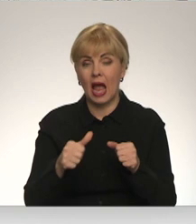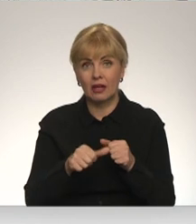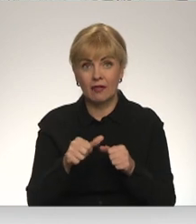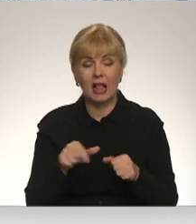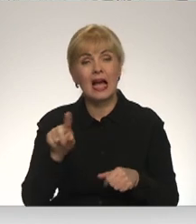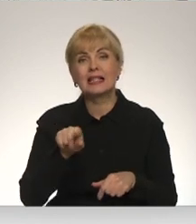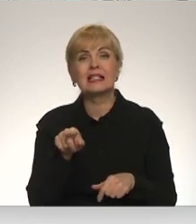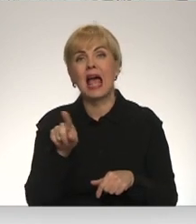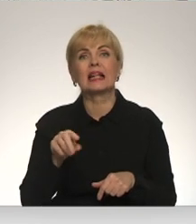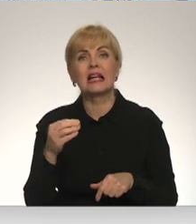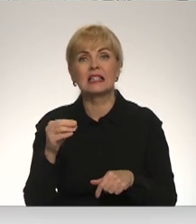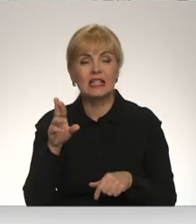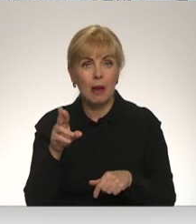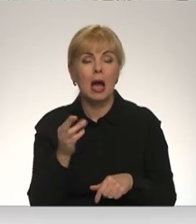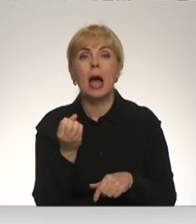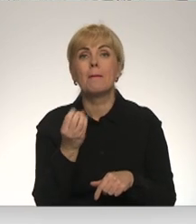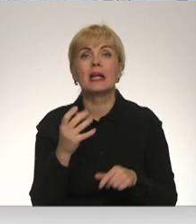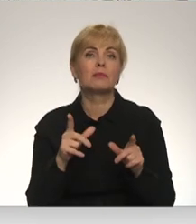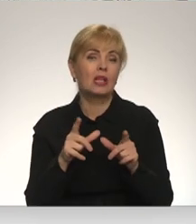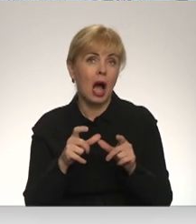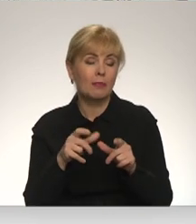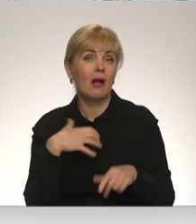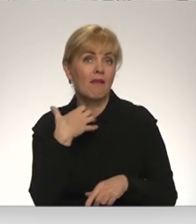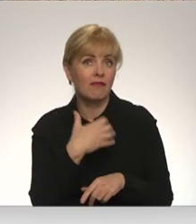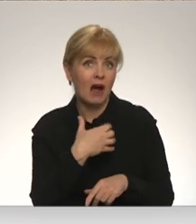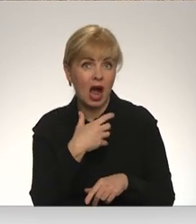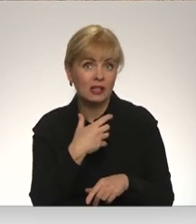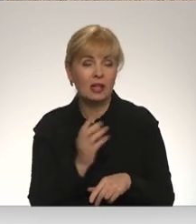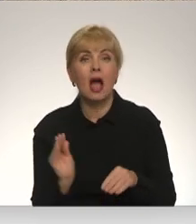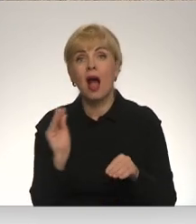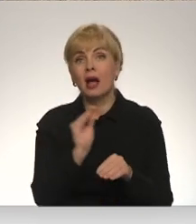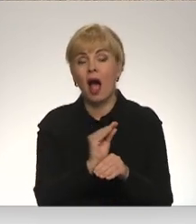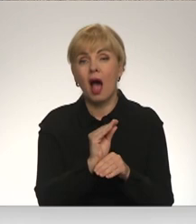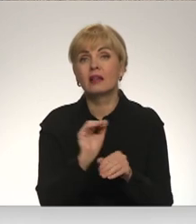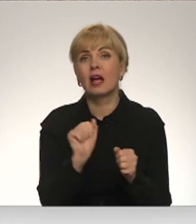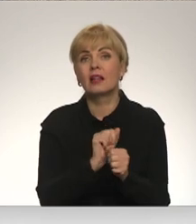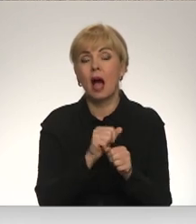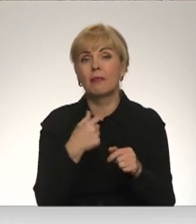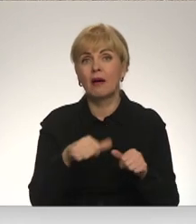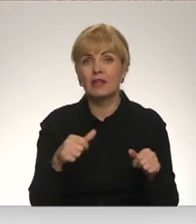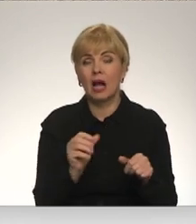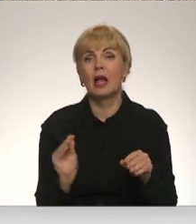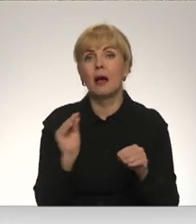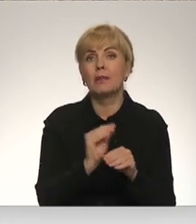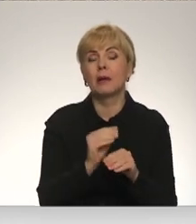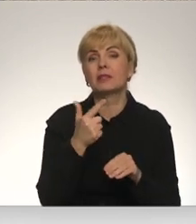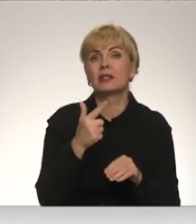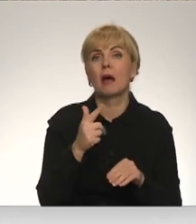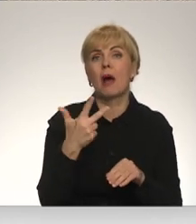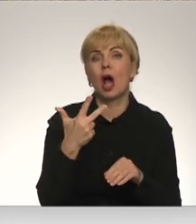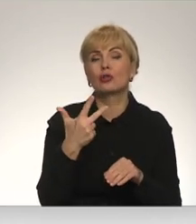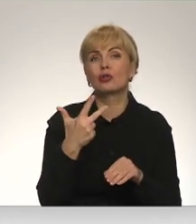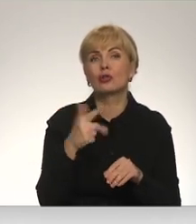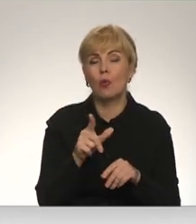Sergejs Semjonovs norāda, ka no 15. aprīļa, kad vajadzēs piejaukt biodegvielu, cenas pieaugs vēl par 7-8 centiem par